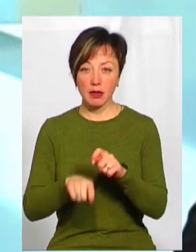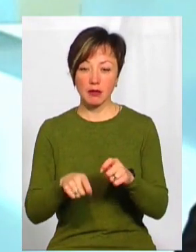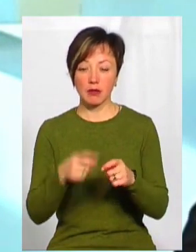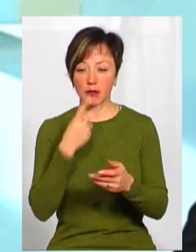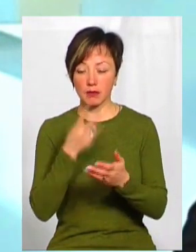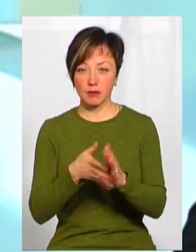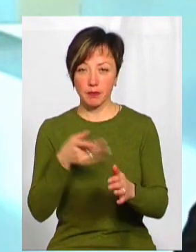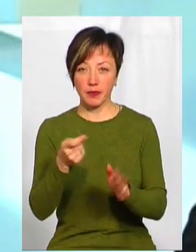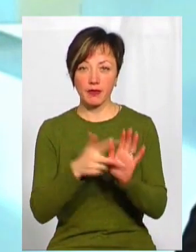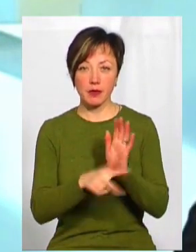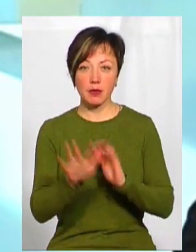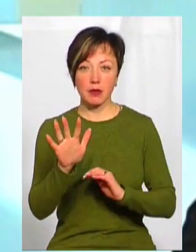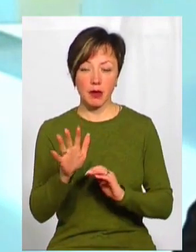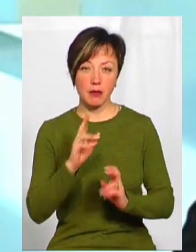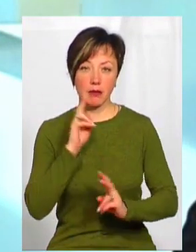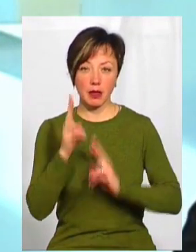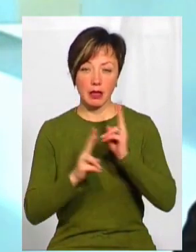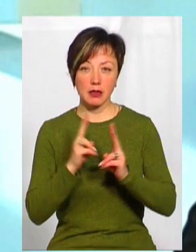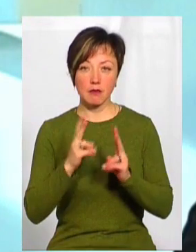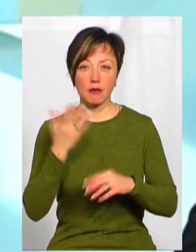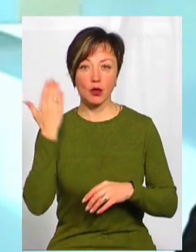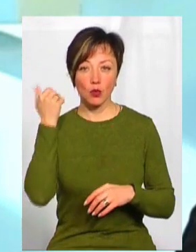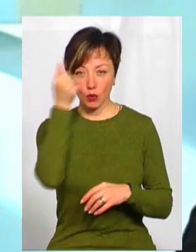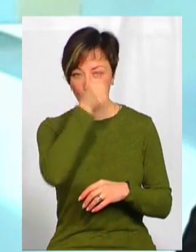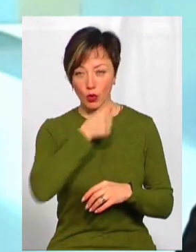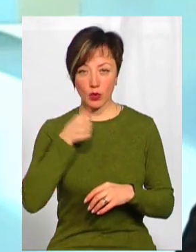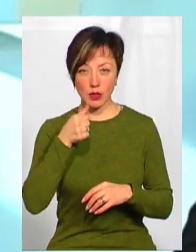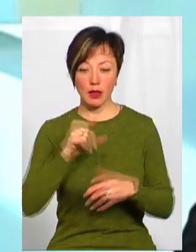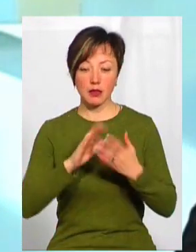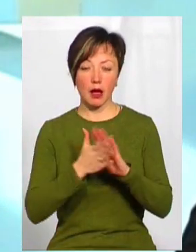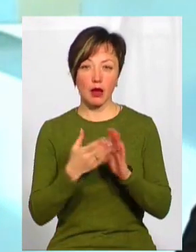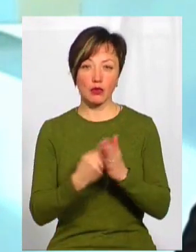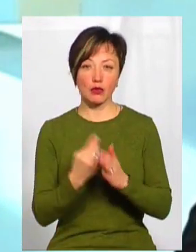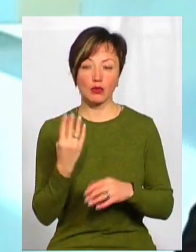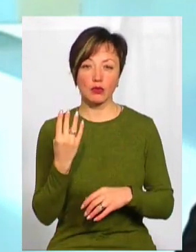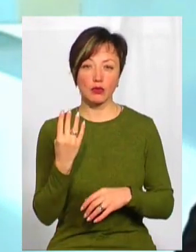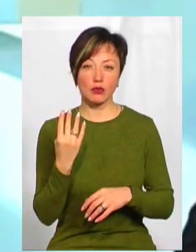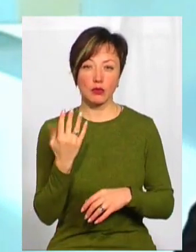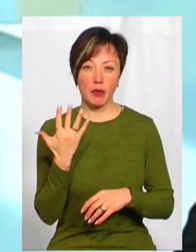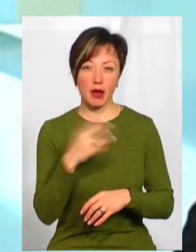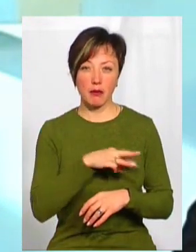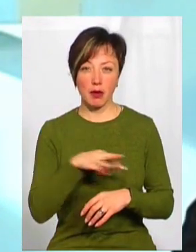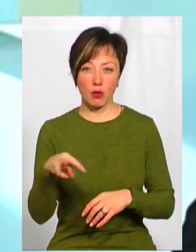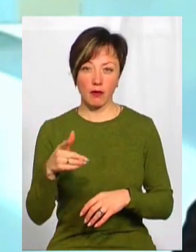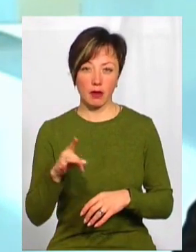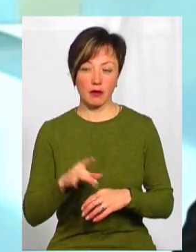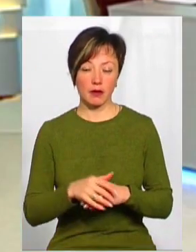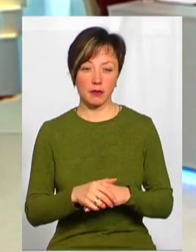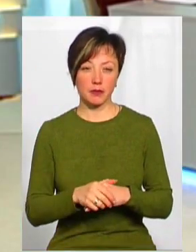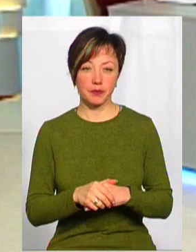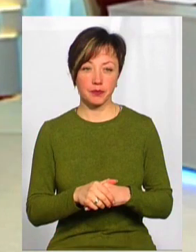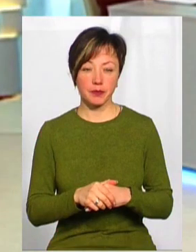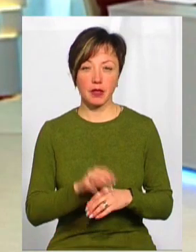пред'явила 85 претензій в минулому році на загальну суму майже 5 мільйонів гривень.